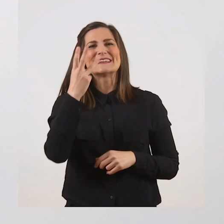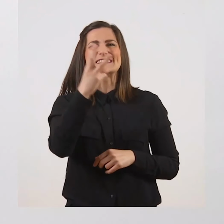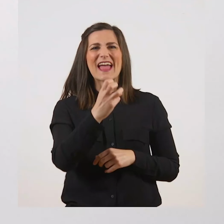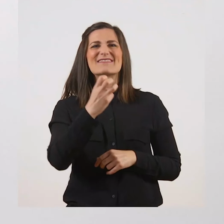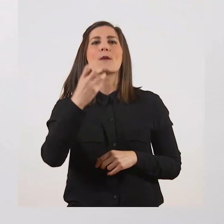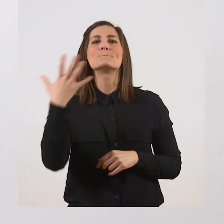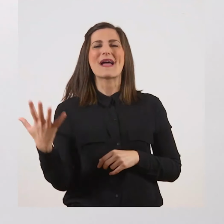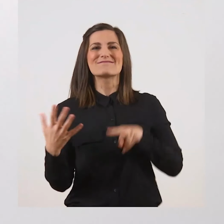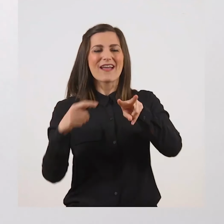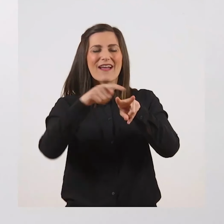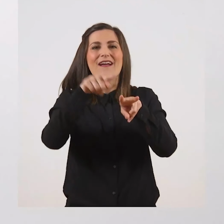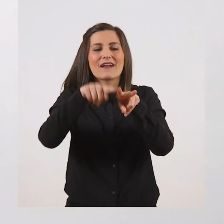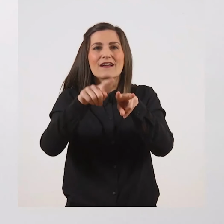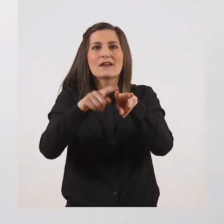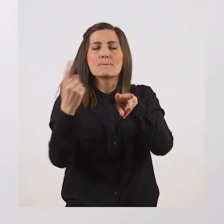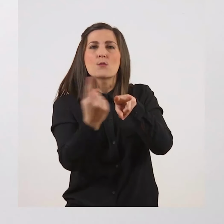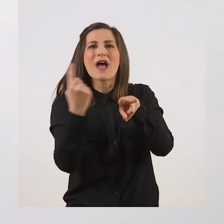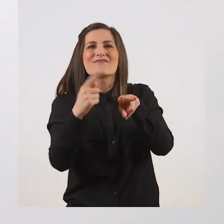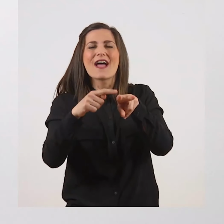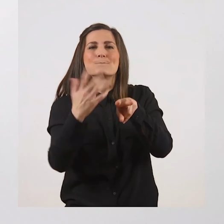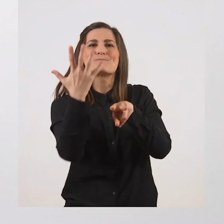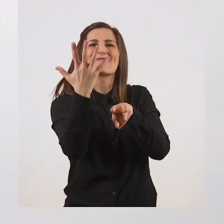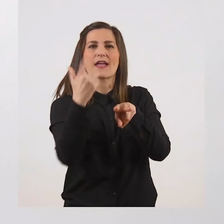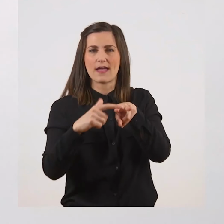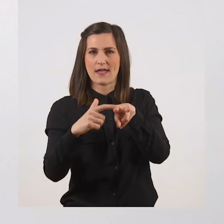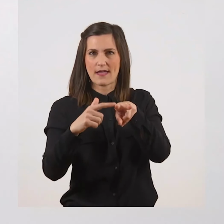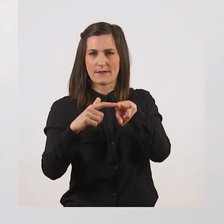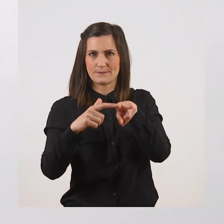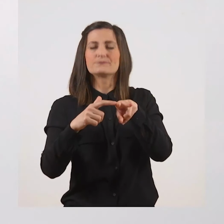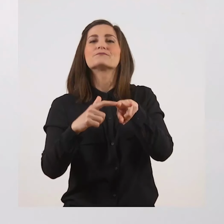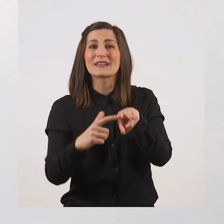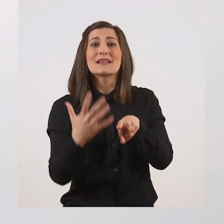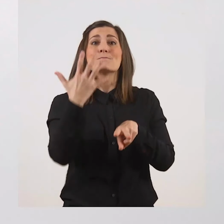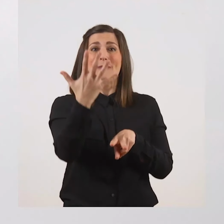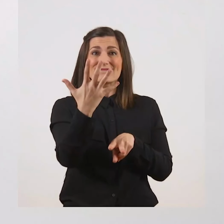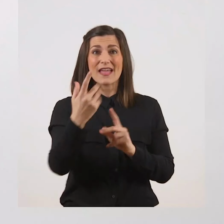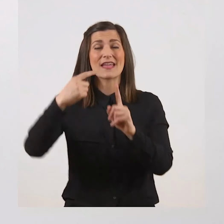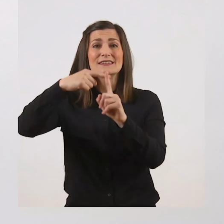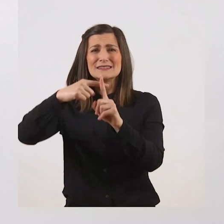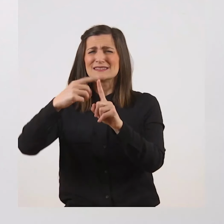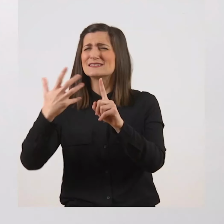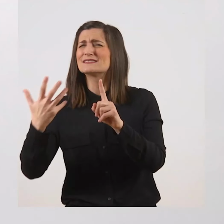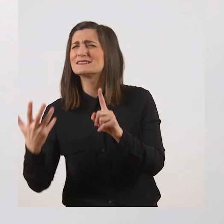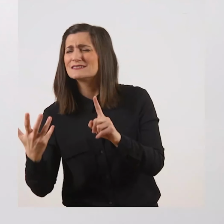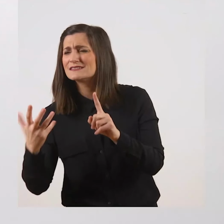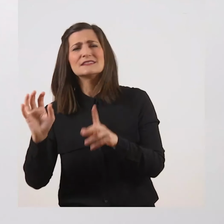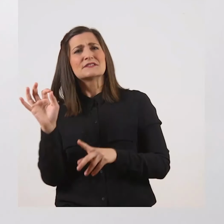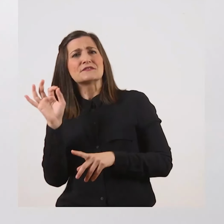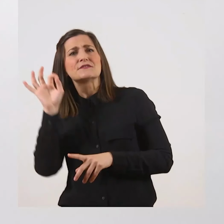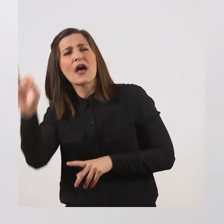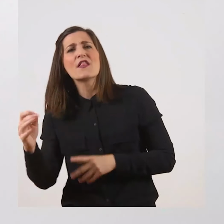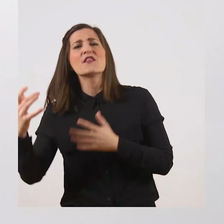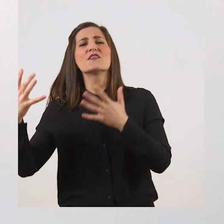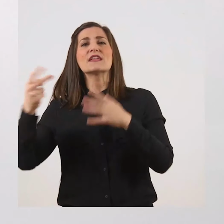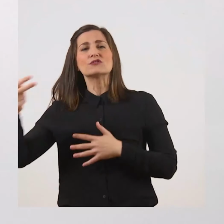μου και πρέπει να σκεφτώ έναν αριθμό που κάνει παρέα με το 5 και μαζί με το 5 θα μου κάνει